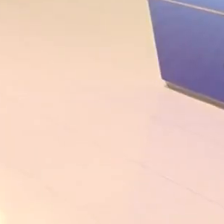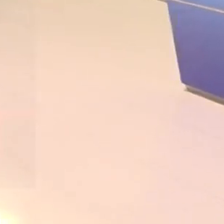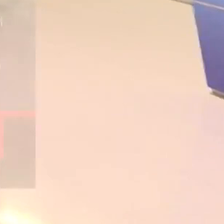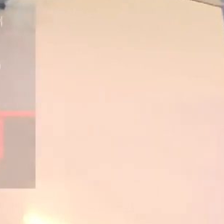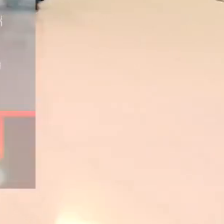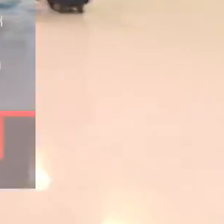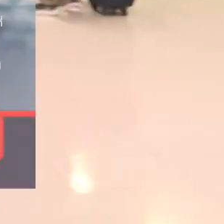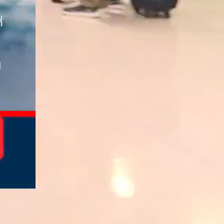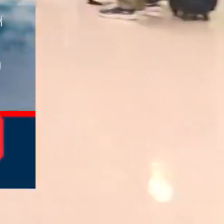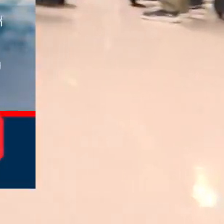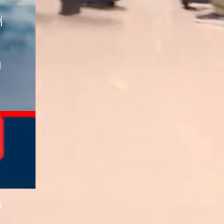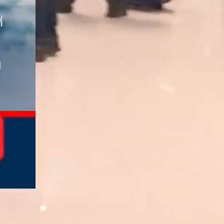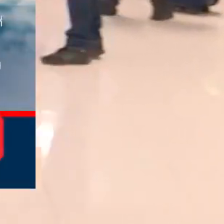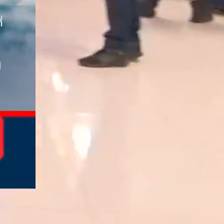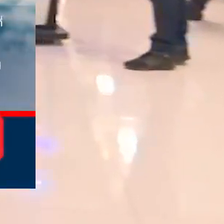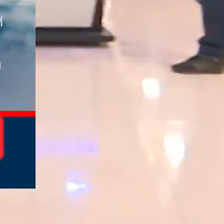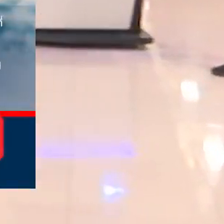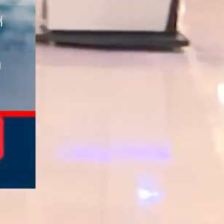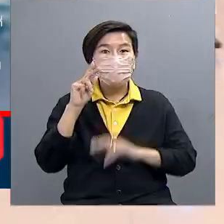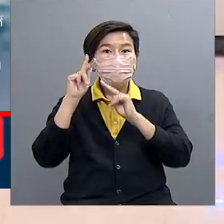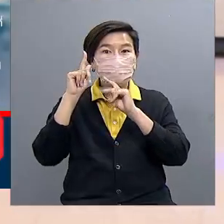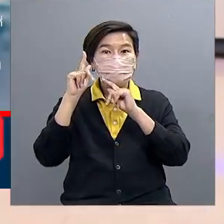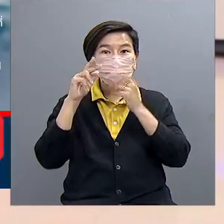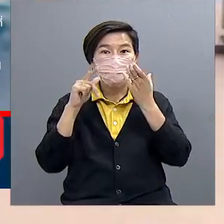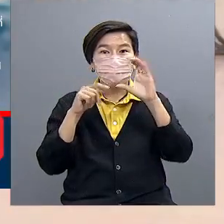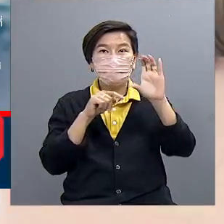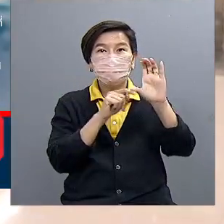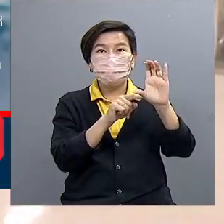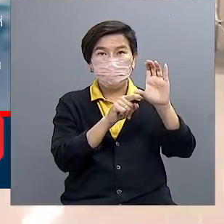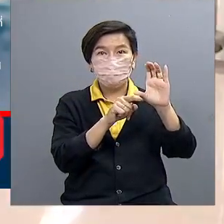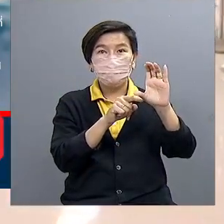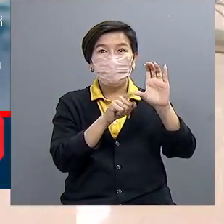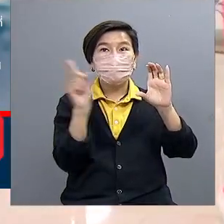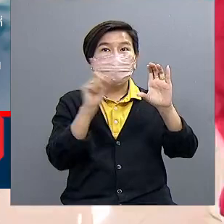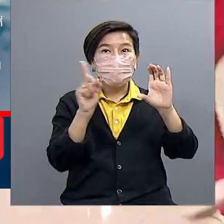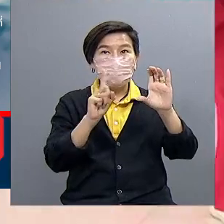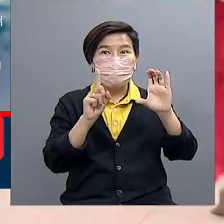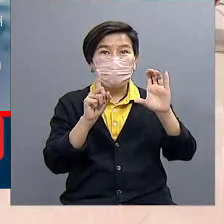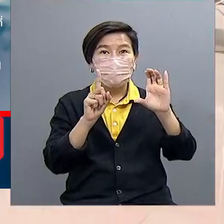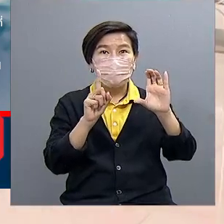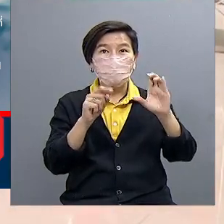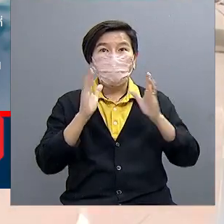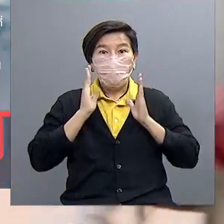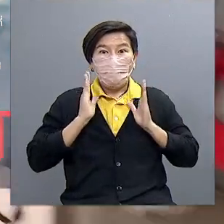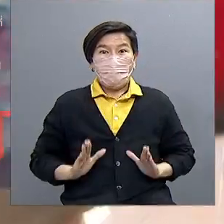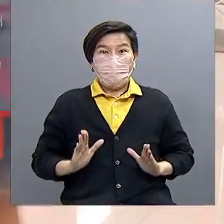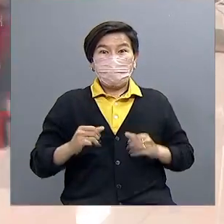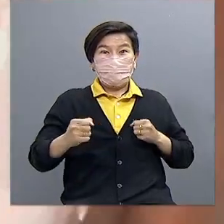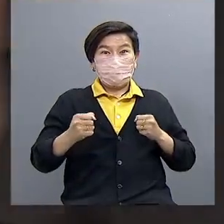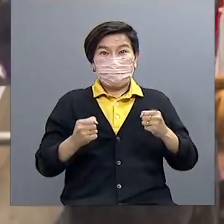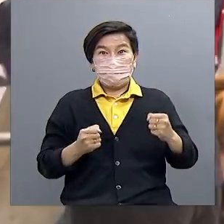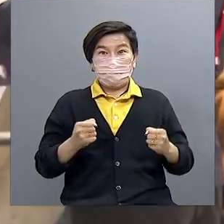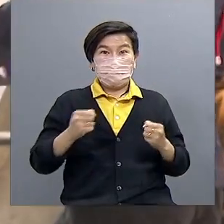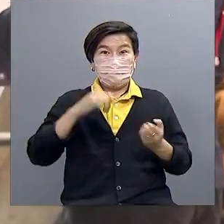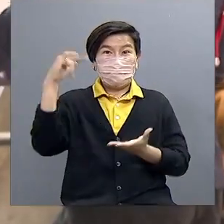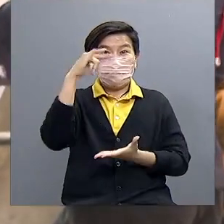กรณีที่มีการเผยแพร่ข้อมูลข่าวสารในสื่อสังคมออนไลน์เกี่ยวกับเรื่องที่ว่าห้ามนักบินที่ฉีดวัคซีนโควิด-19